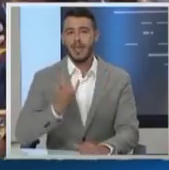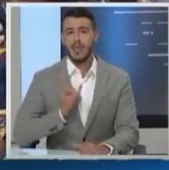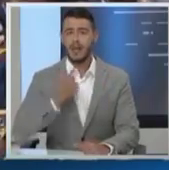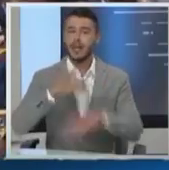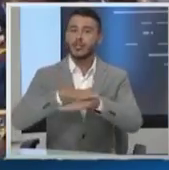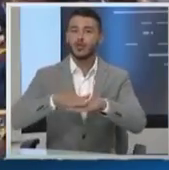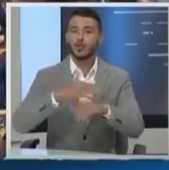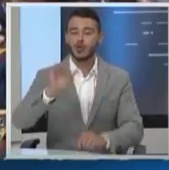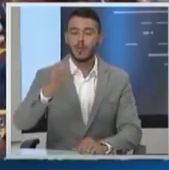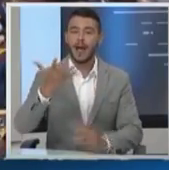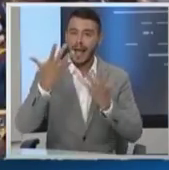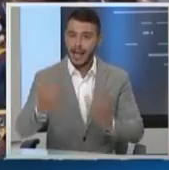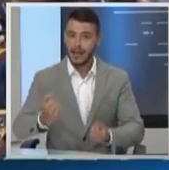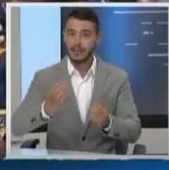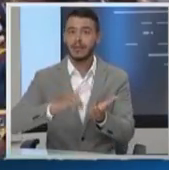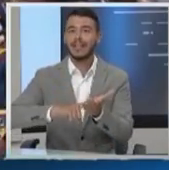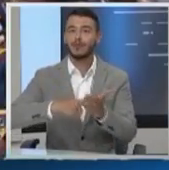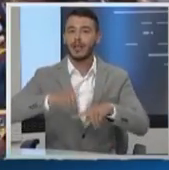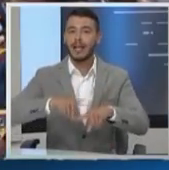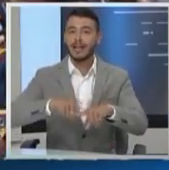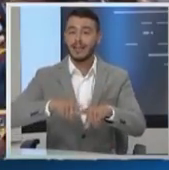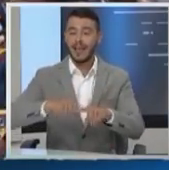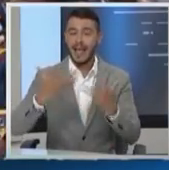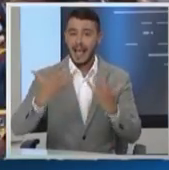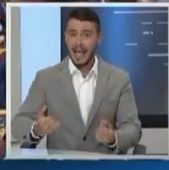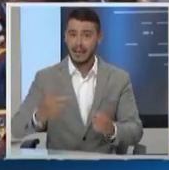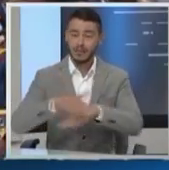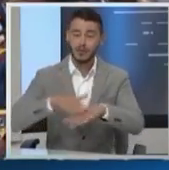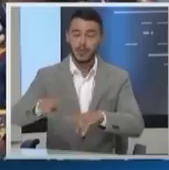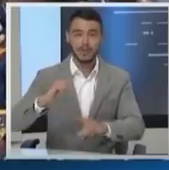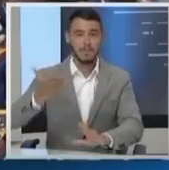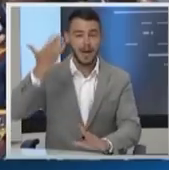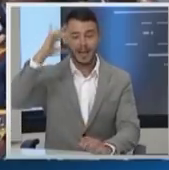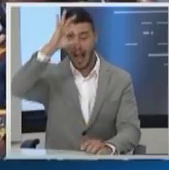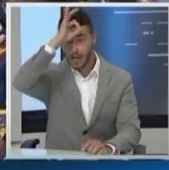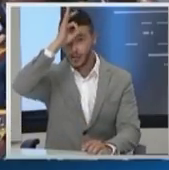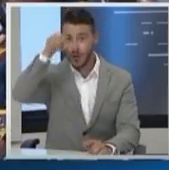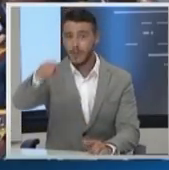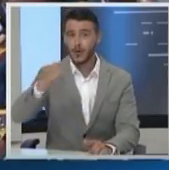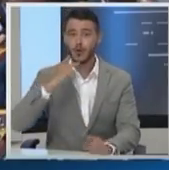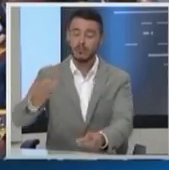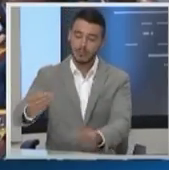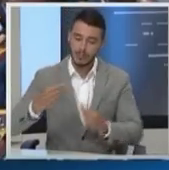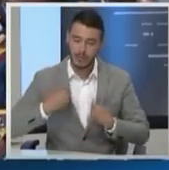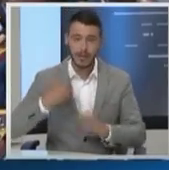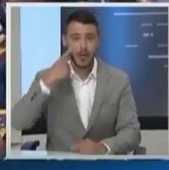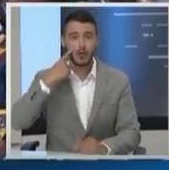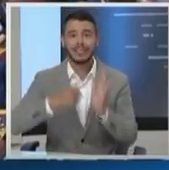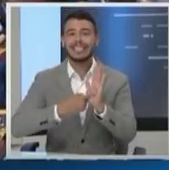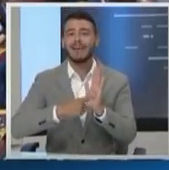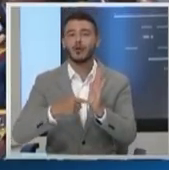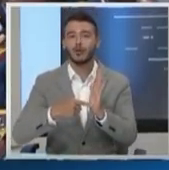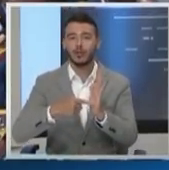έχετε. Βγάλτε την. Ήσασταν και αστυνομικός, θα κάνω λάθος. Βγάλτε την αστυνομική σας ταυτότητα και διαβάστε εκεί που